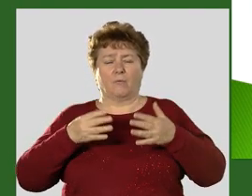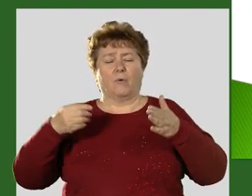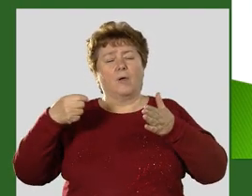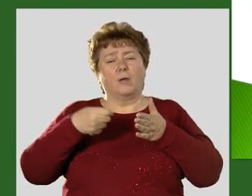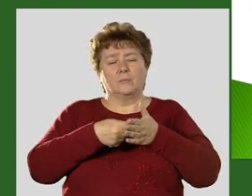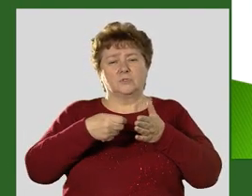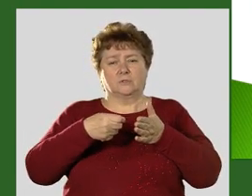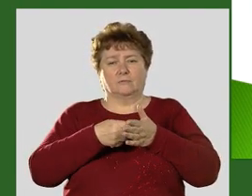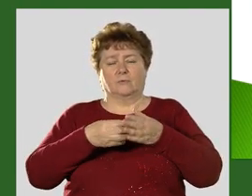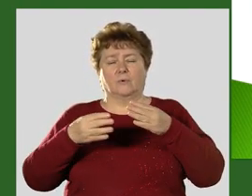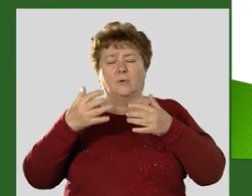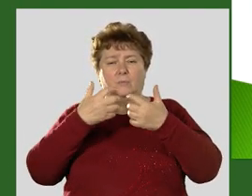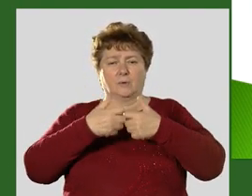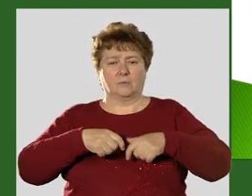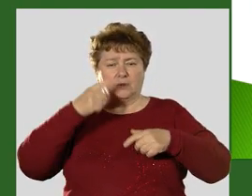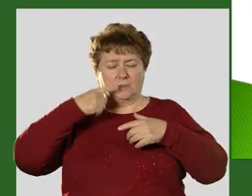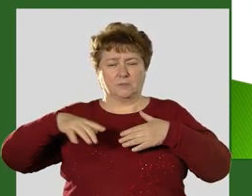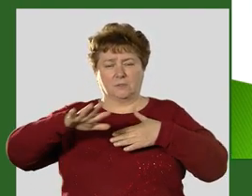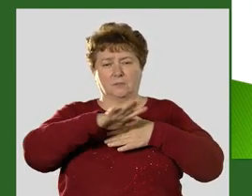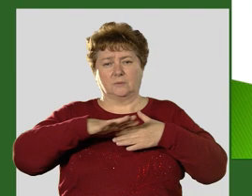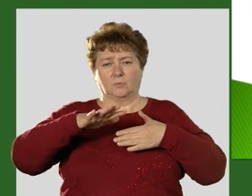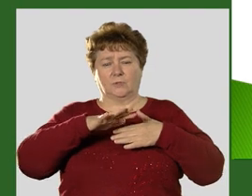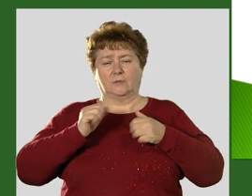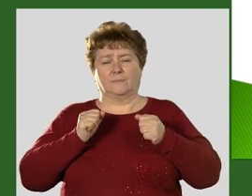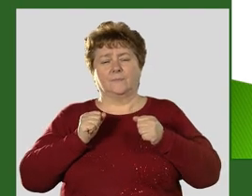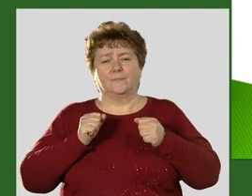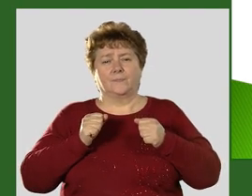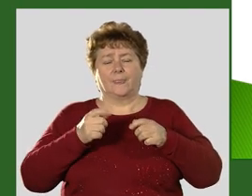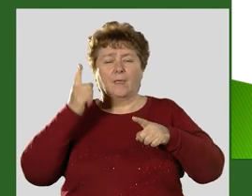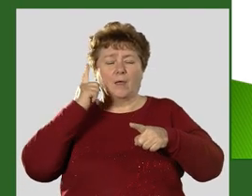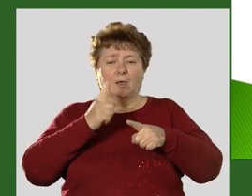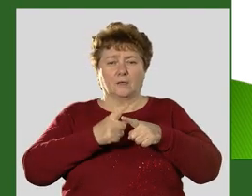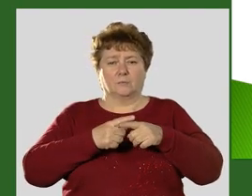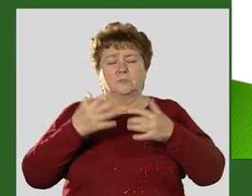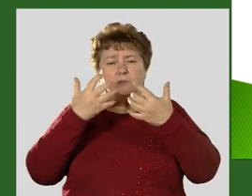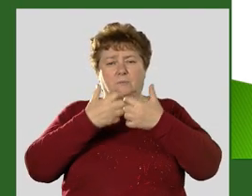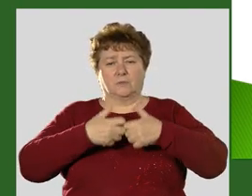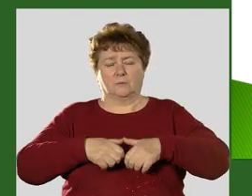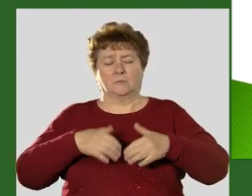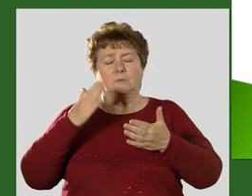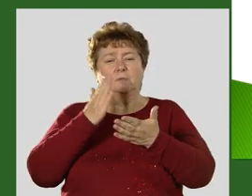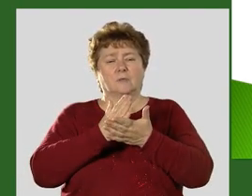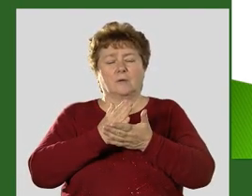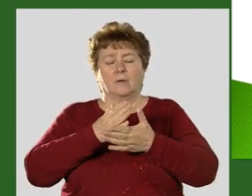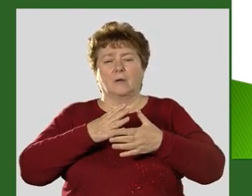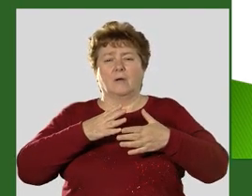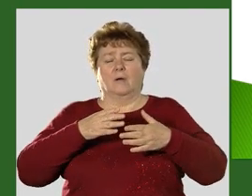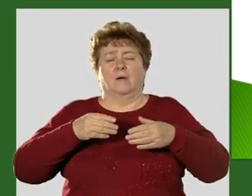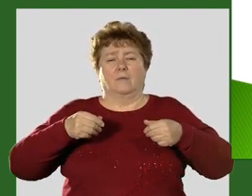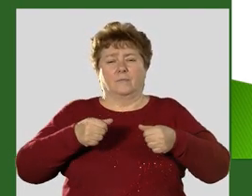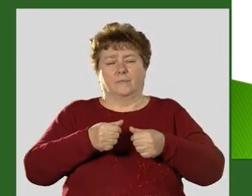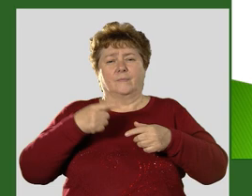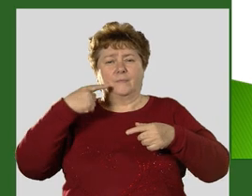и пищевой промышленности Кыргызской Республики. Химическая промышленность играет большую роль в